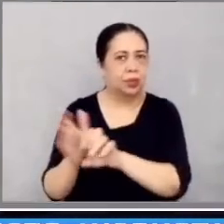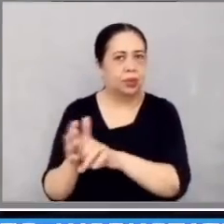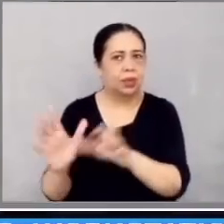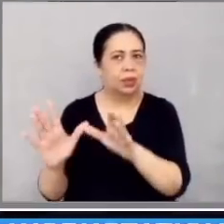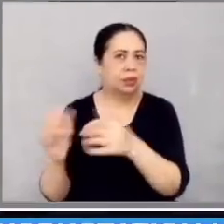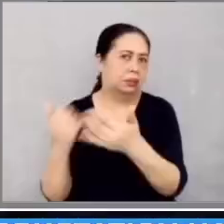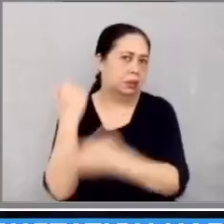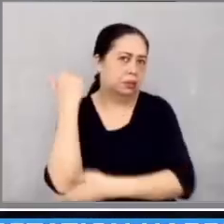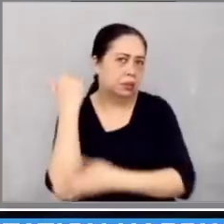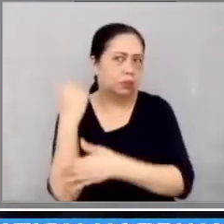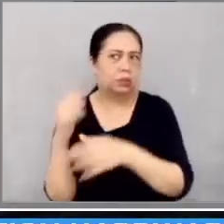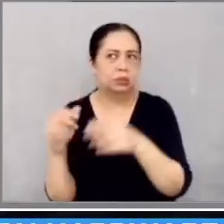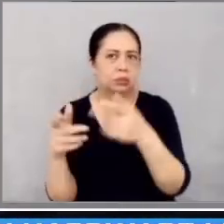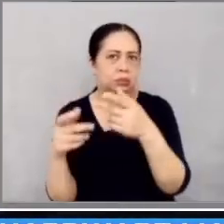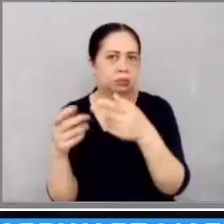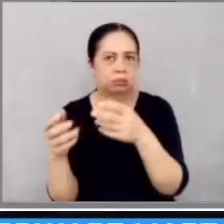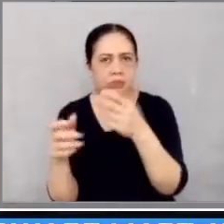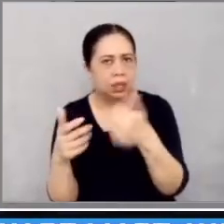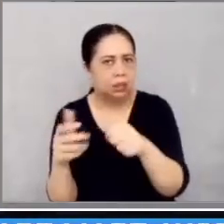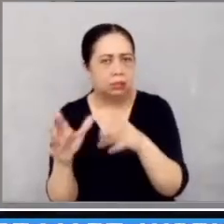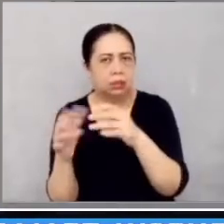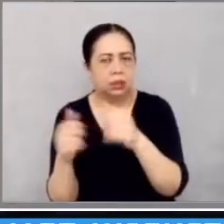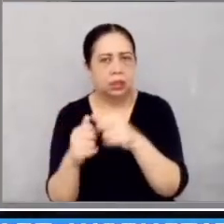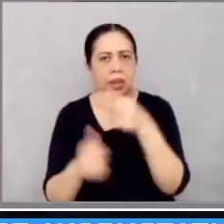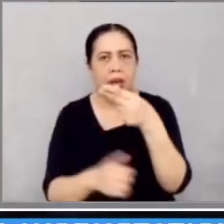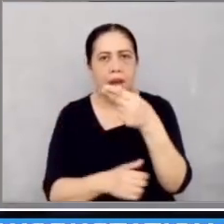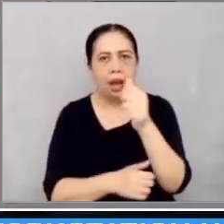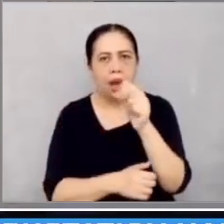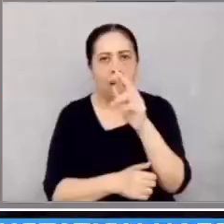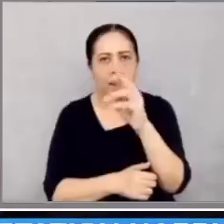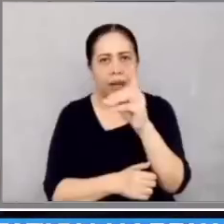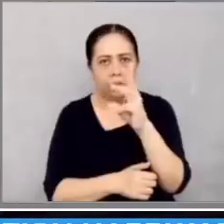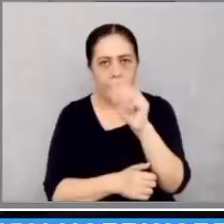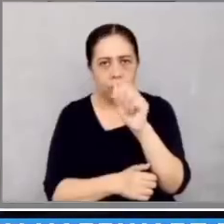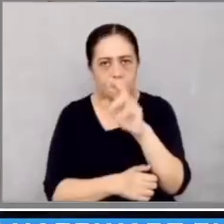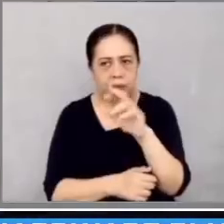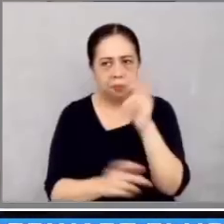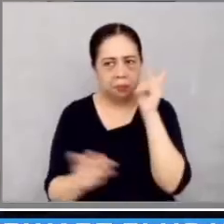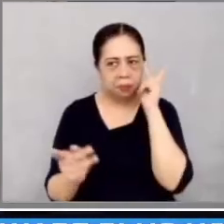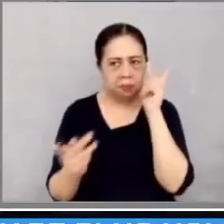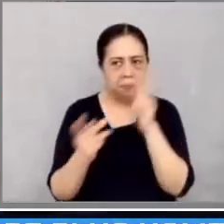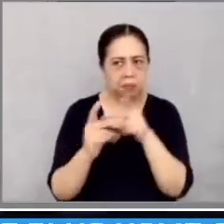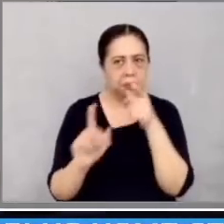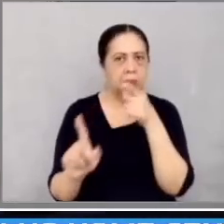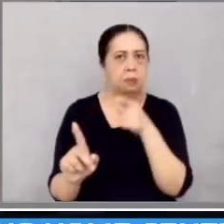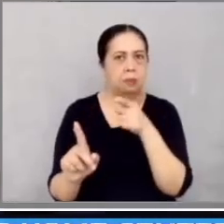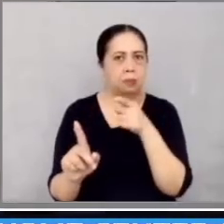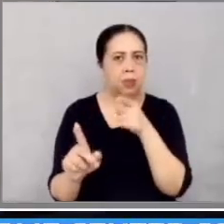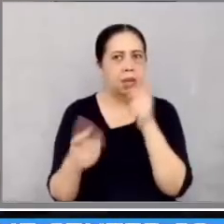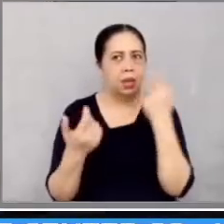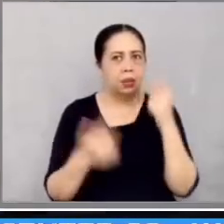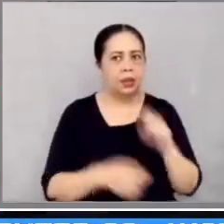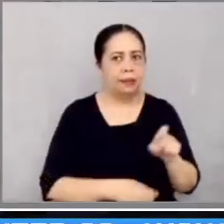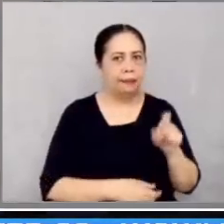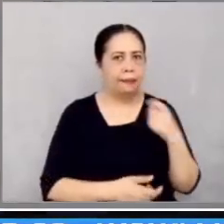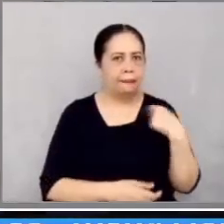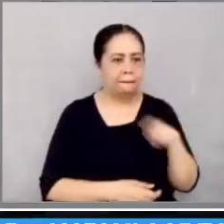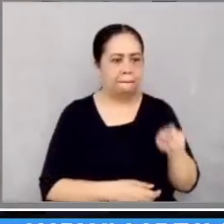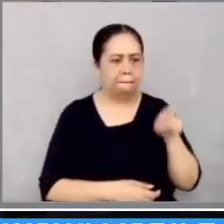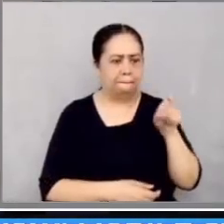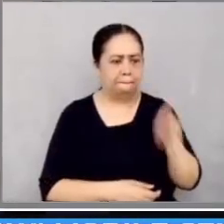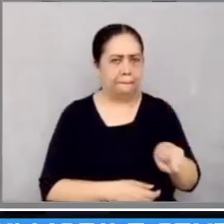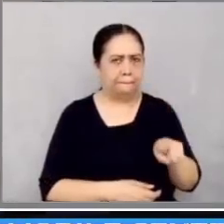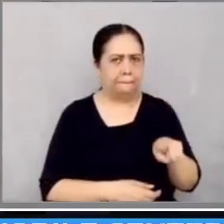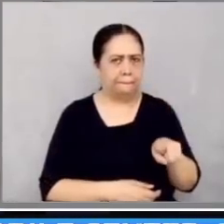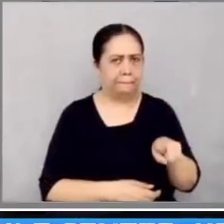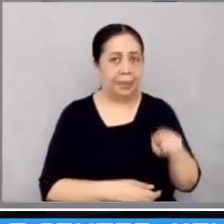hardware. And then pagdating doon sa kanilang intended target, then that's the only time na meron silang pipindutin from their